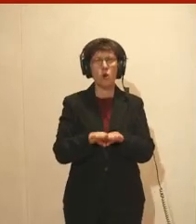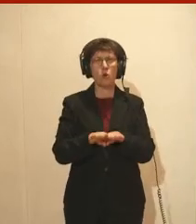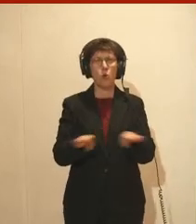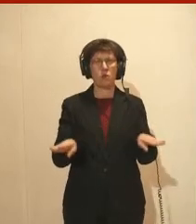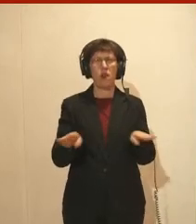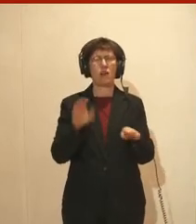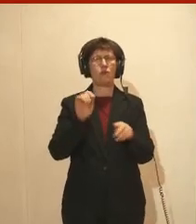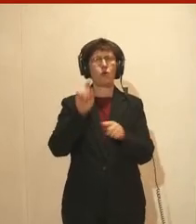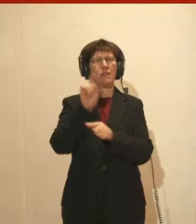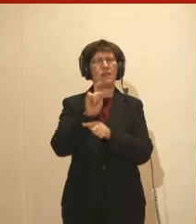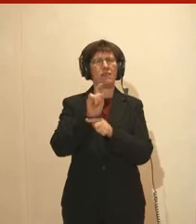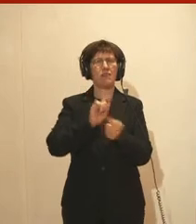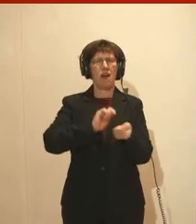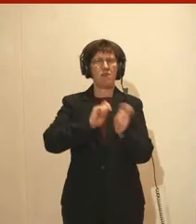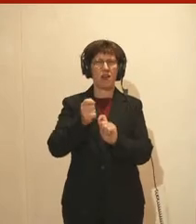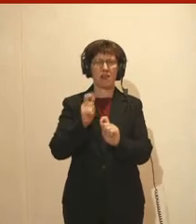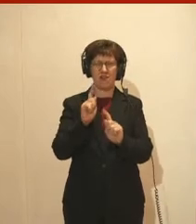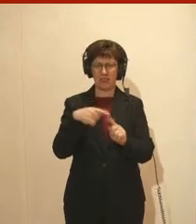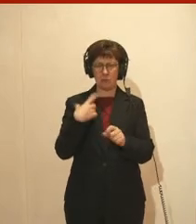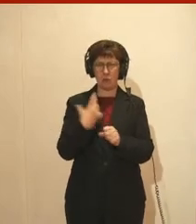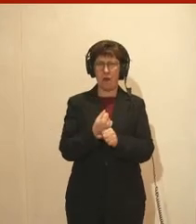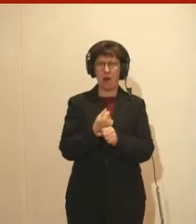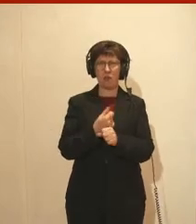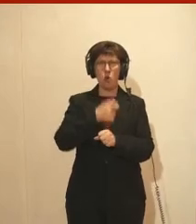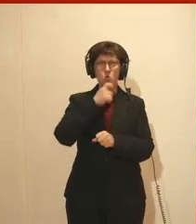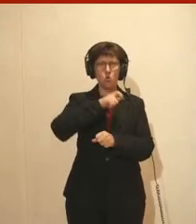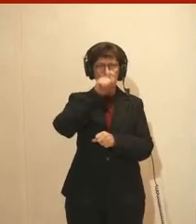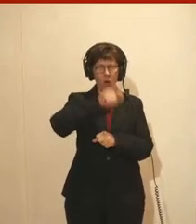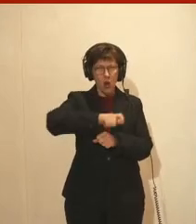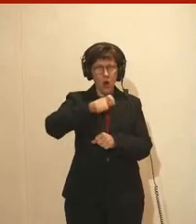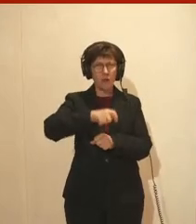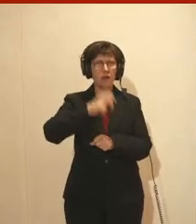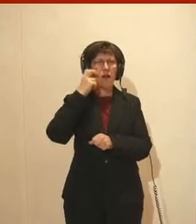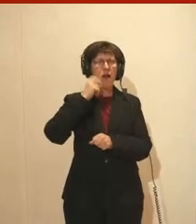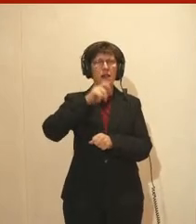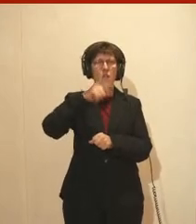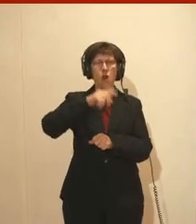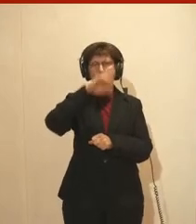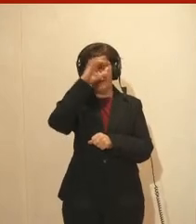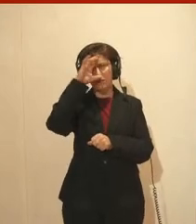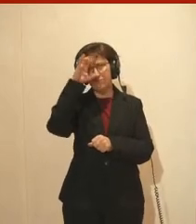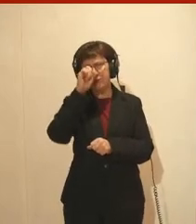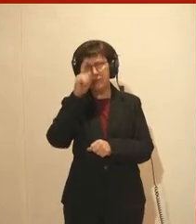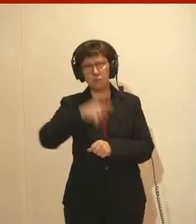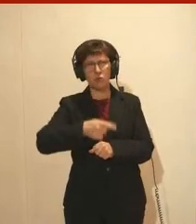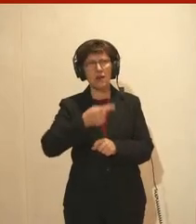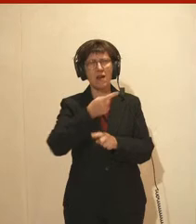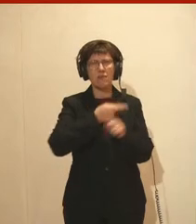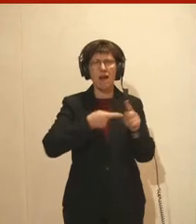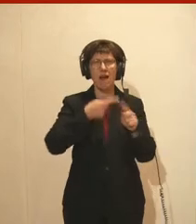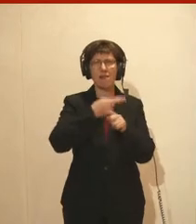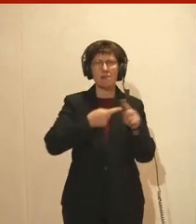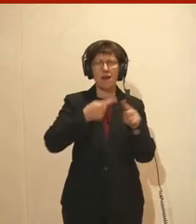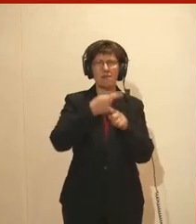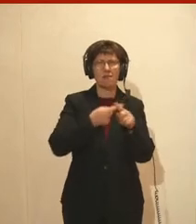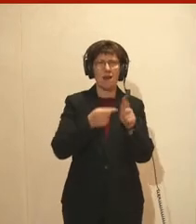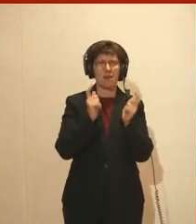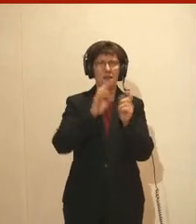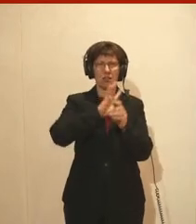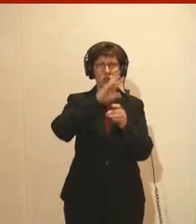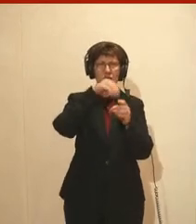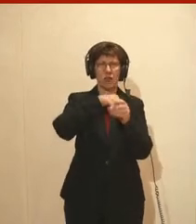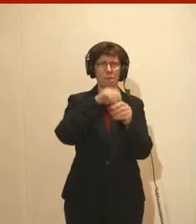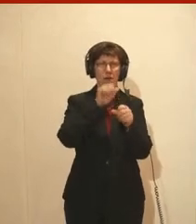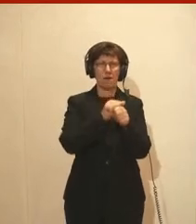für diesen den digitalen wandel was müssen wir menschen jungen menschen aber auch älteren mit geben damit sie immer teil auch der gesellschaft bleiben können teil